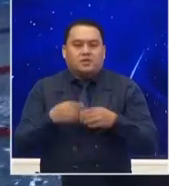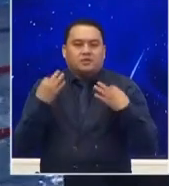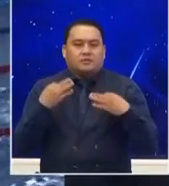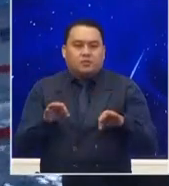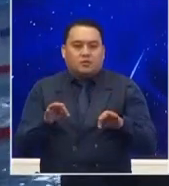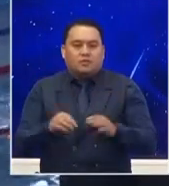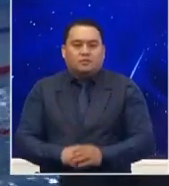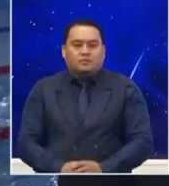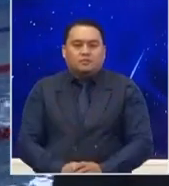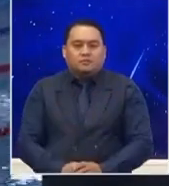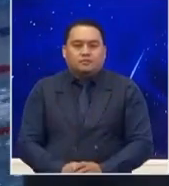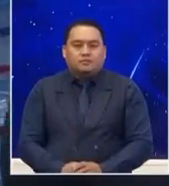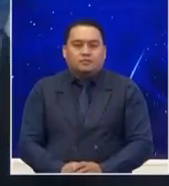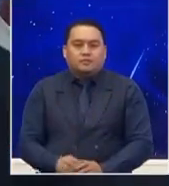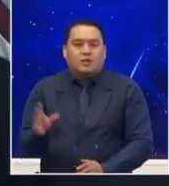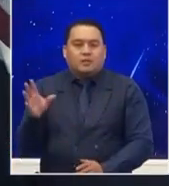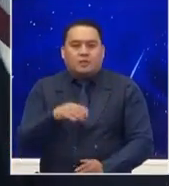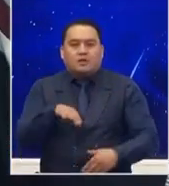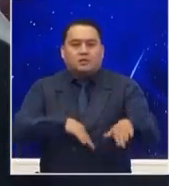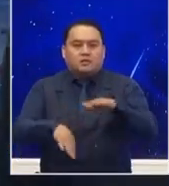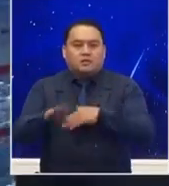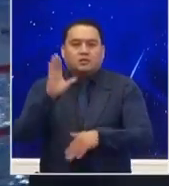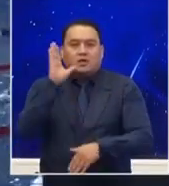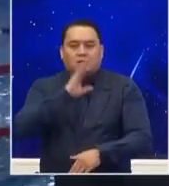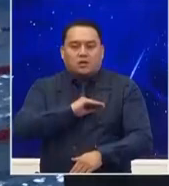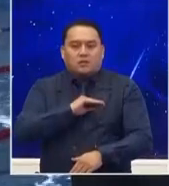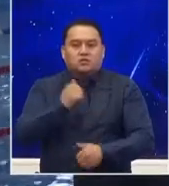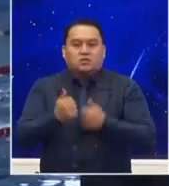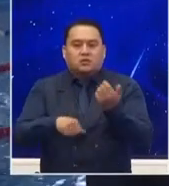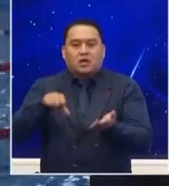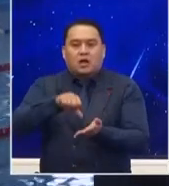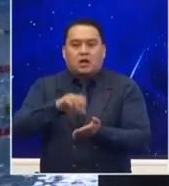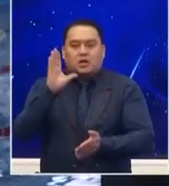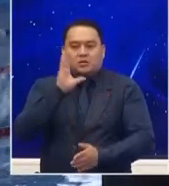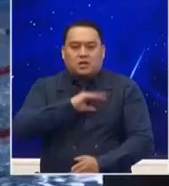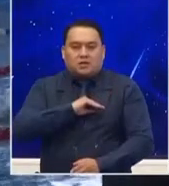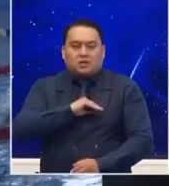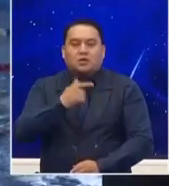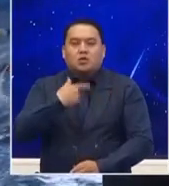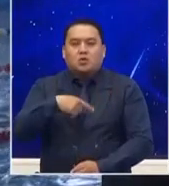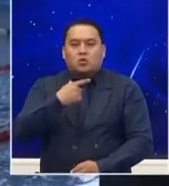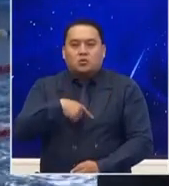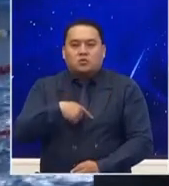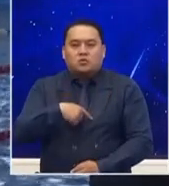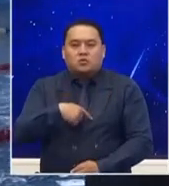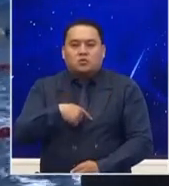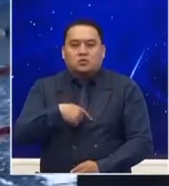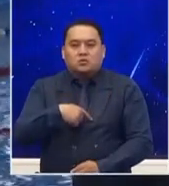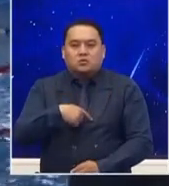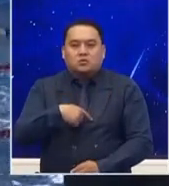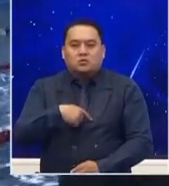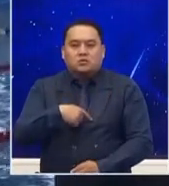стилі. Барлық стильден балалар малтай алады, бәрінен де жарысқа қатыса алады. Бірақ өзінің, әр адамның өзінің